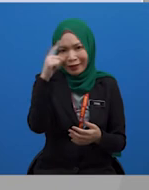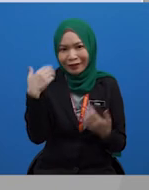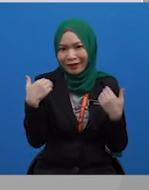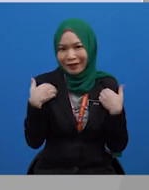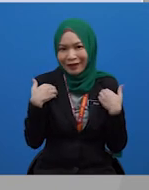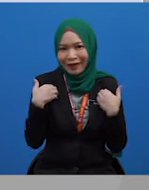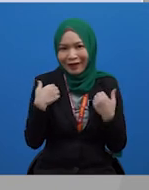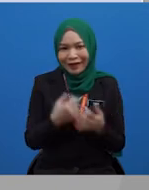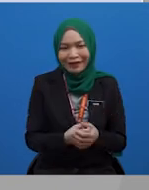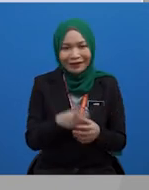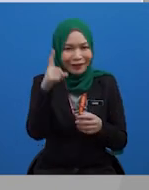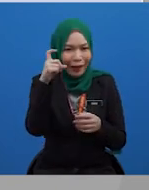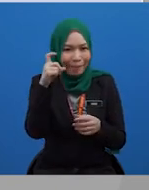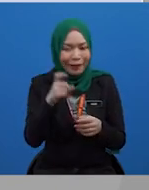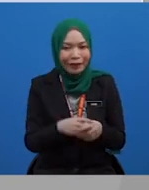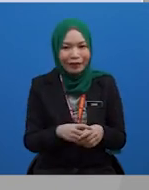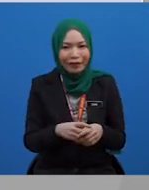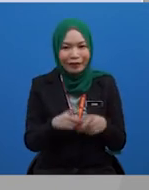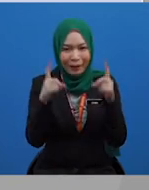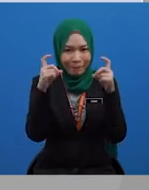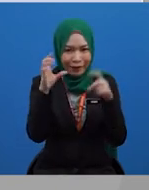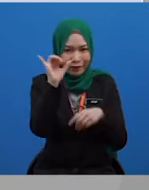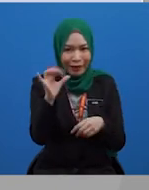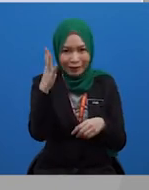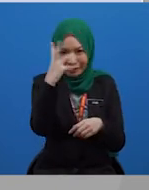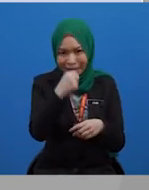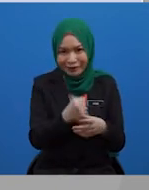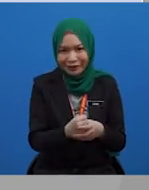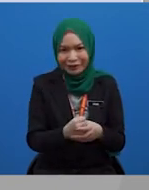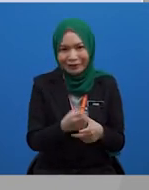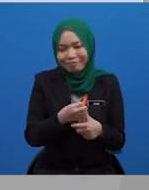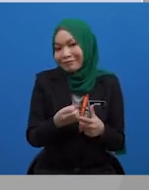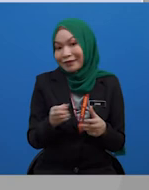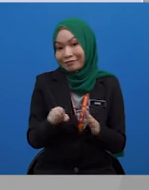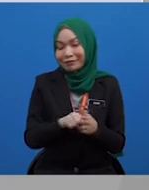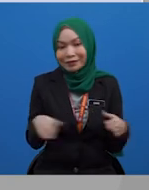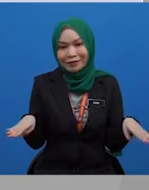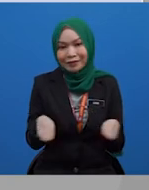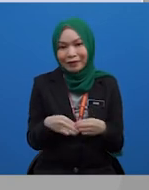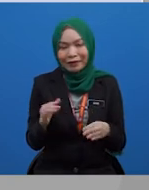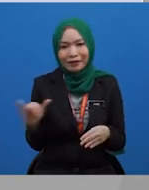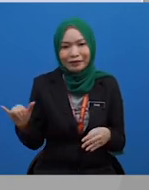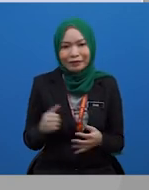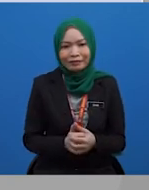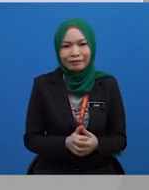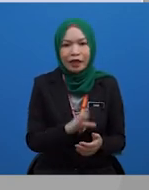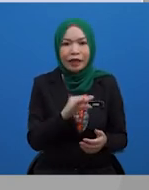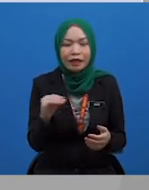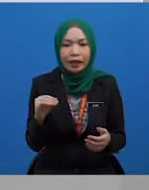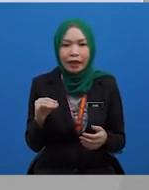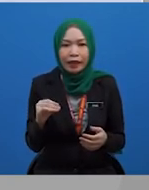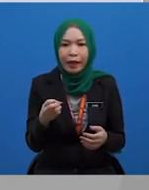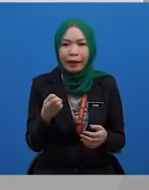yang canggih pada telefon pintar tersebut. Selain itu, kekerapan penggunaan, di mana